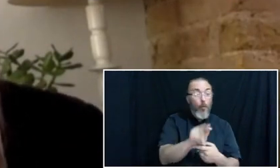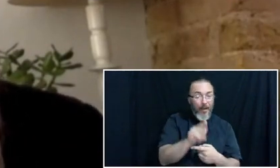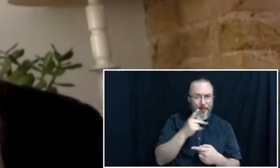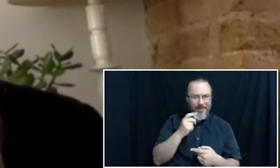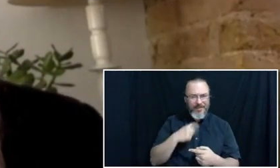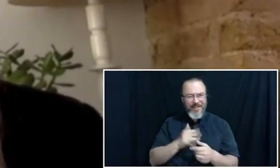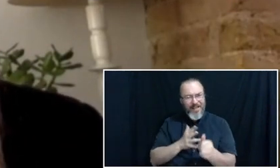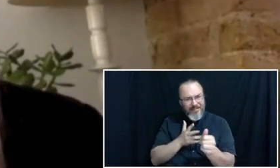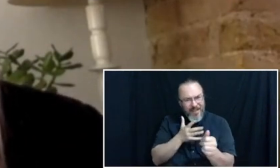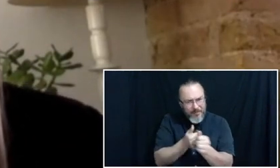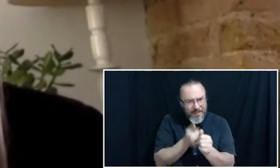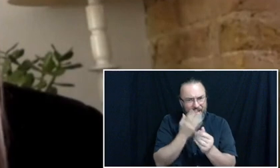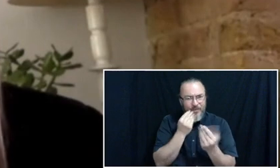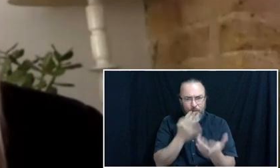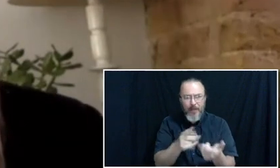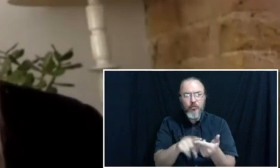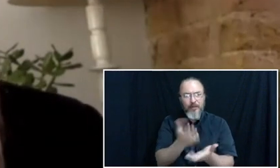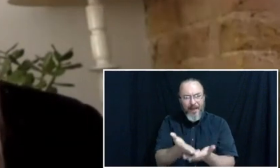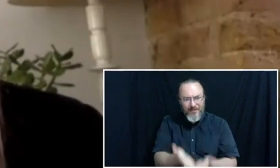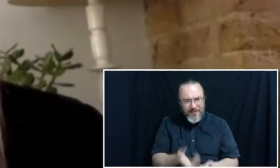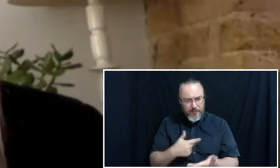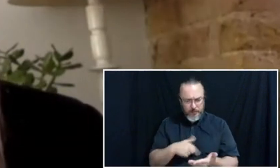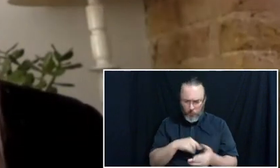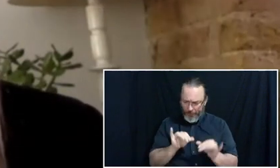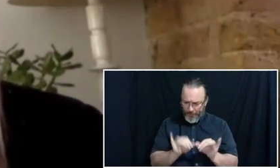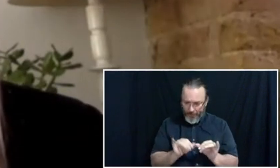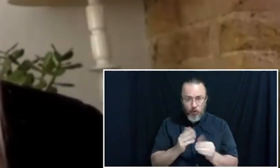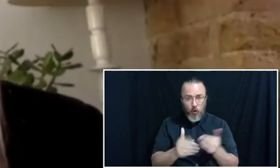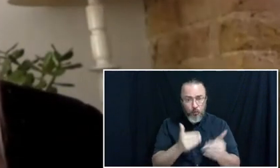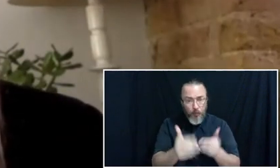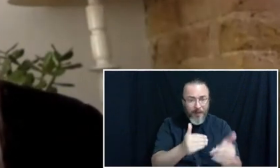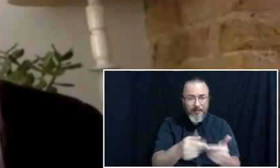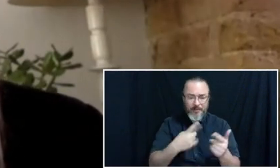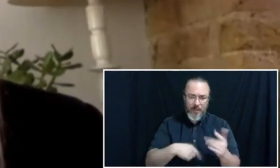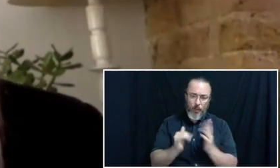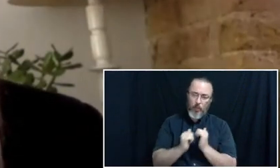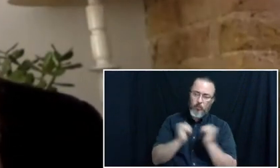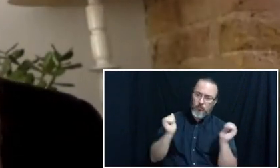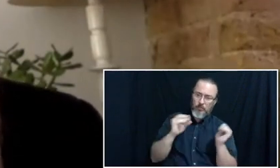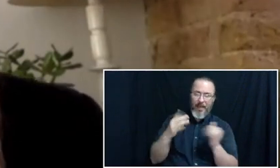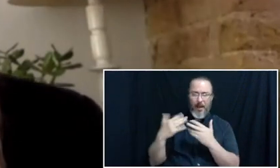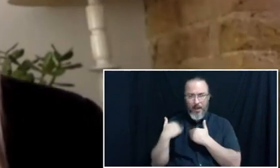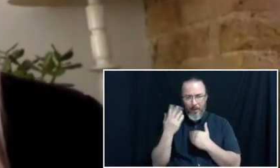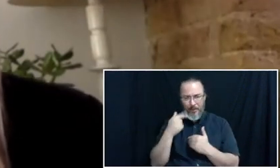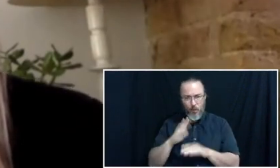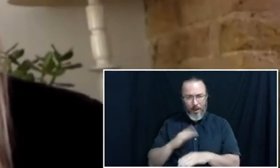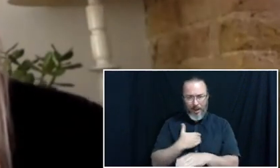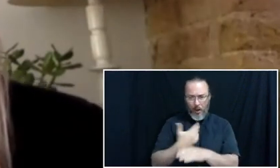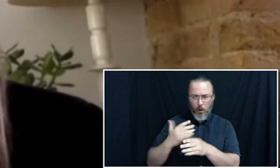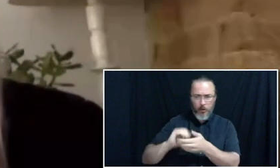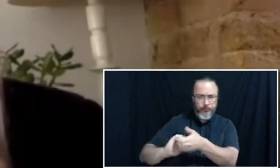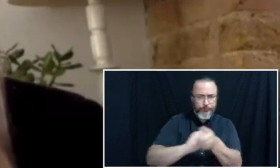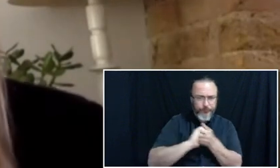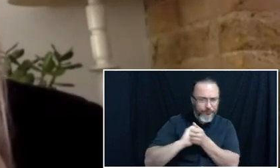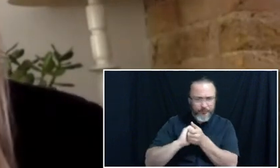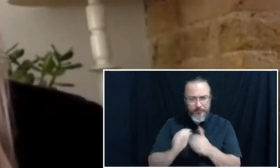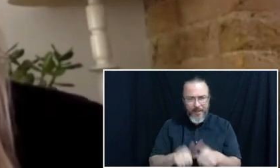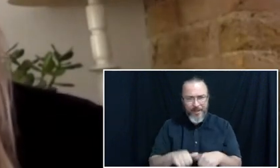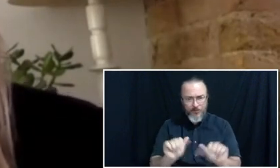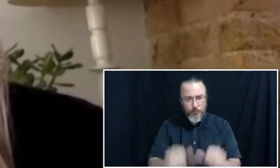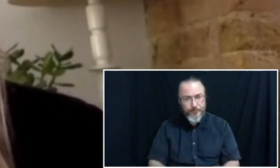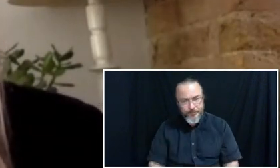Cela favorise les relations avec les partenaires de développement. Le rapport favorise la transparence et